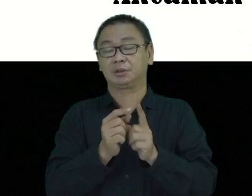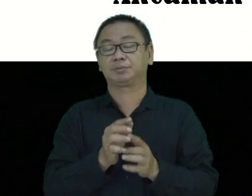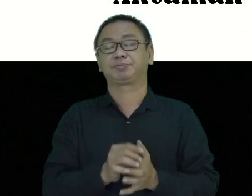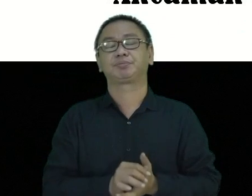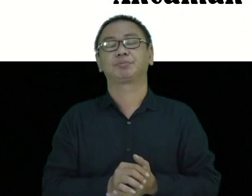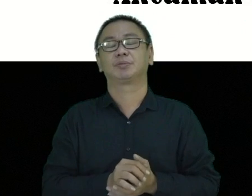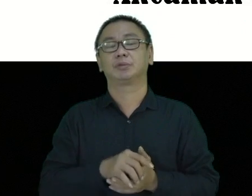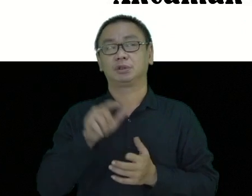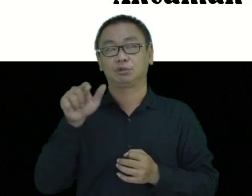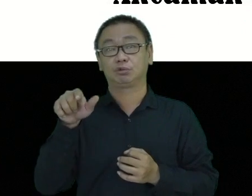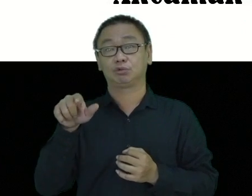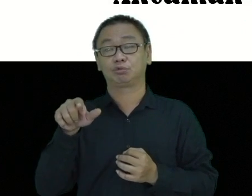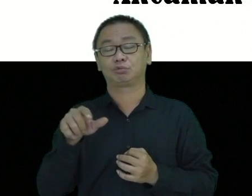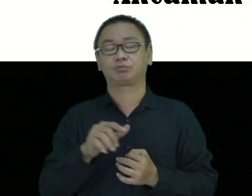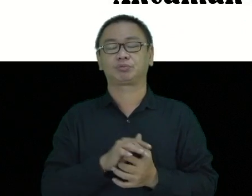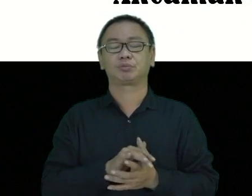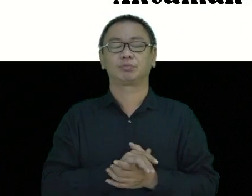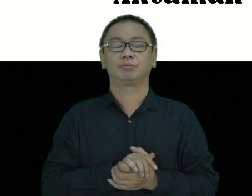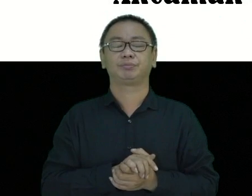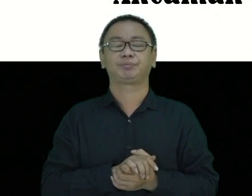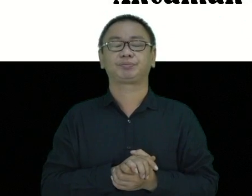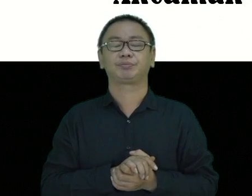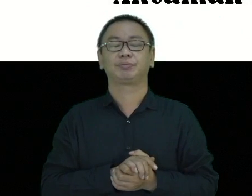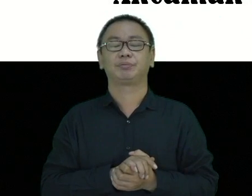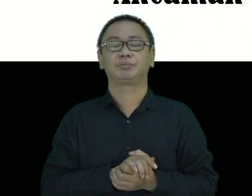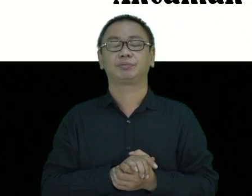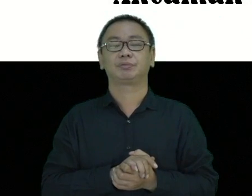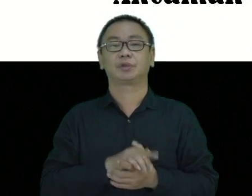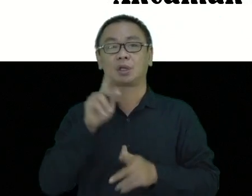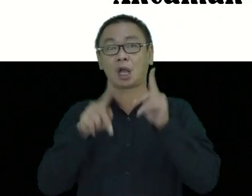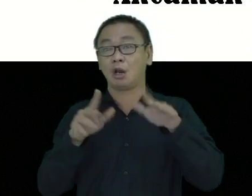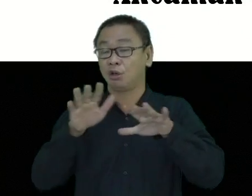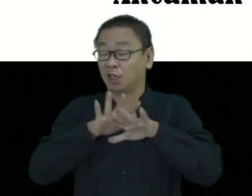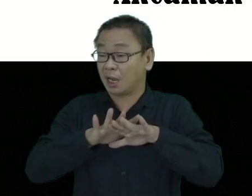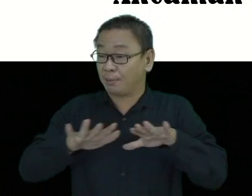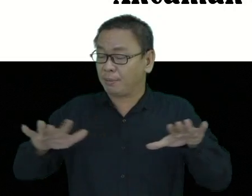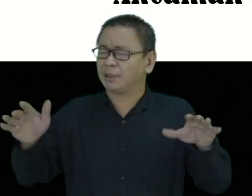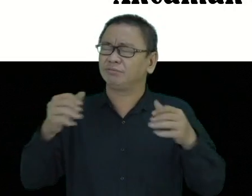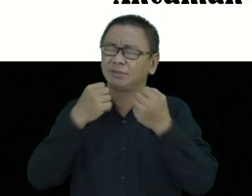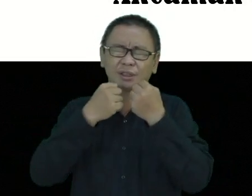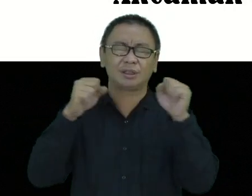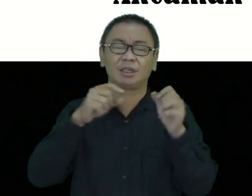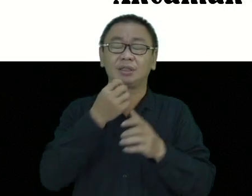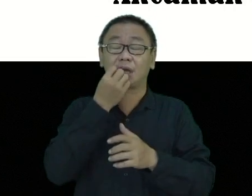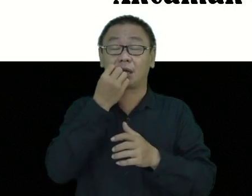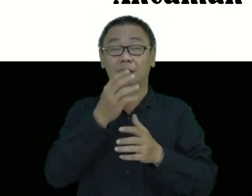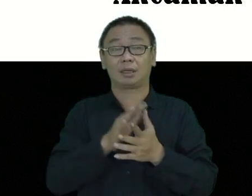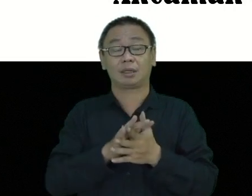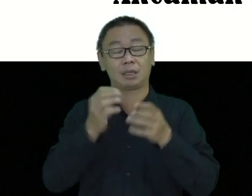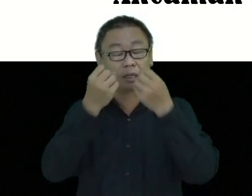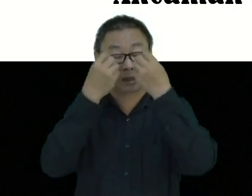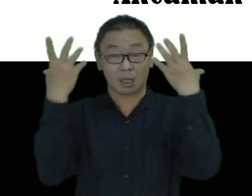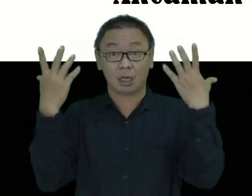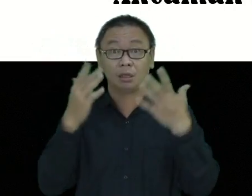Itulah yang terjadi. Nah, bila damai sejahtera itu nyata di dalam para murid di masa lampau,